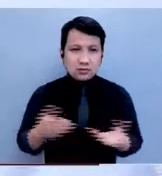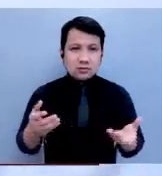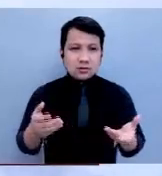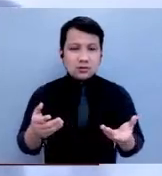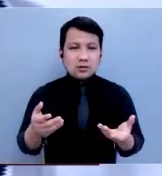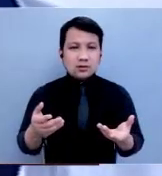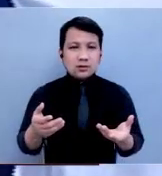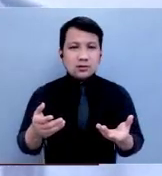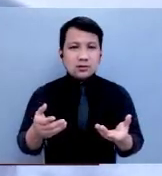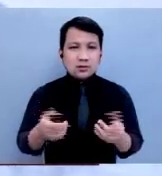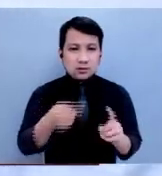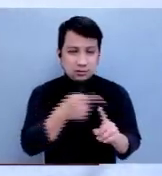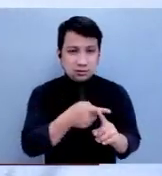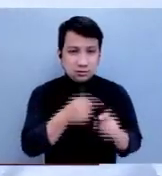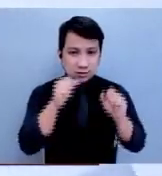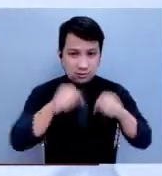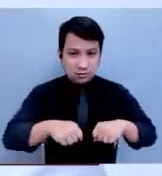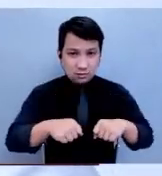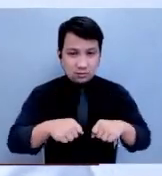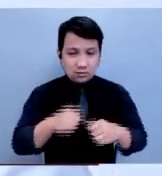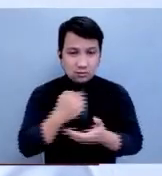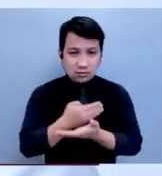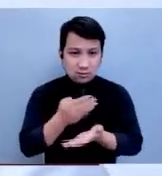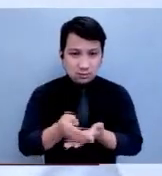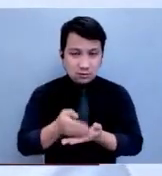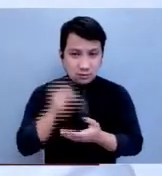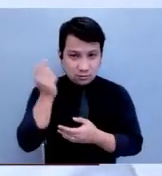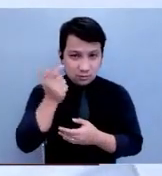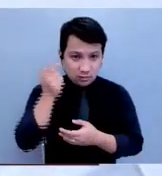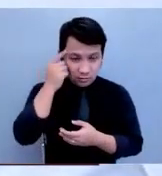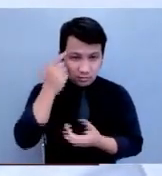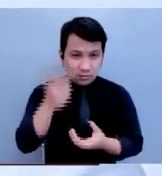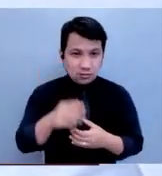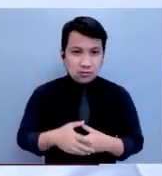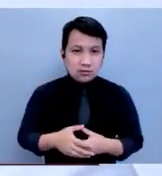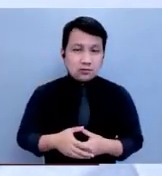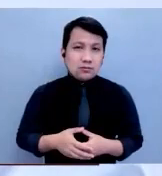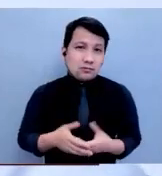kung lang yan lang yung kaya ng budget ng ating gobyerno,